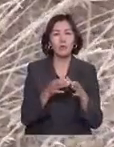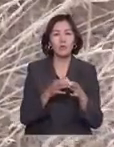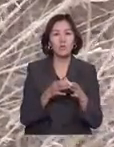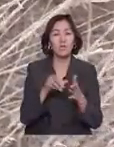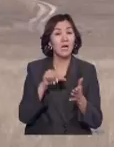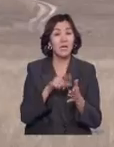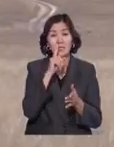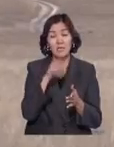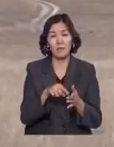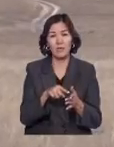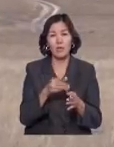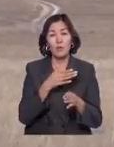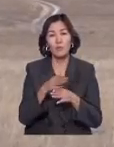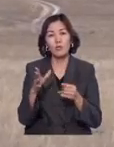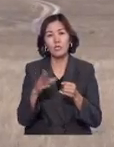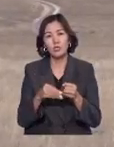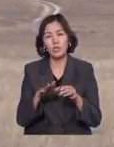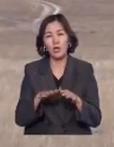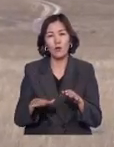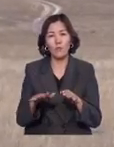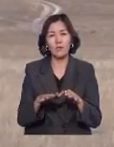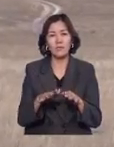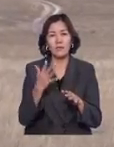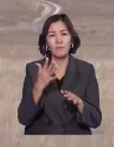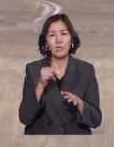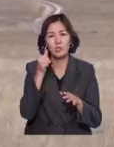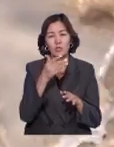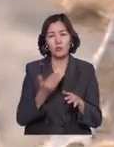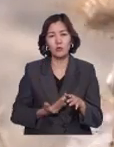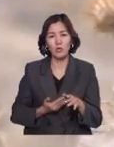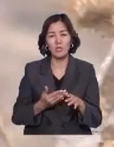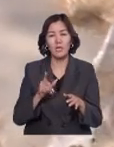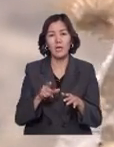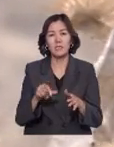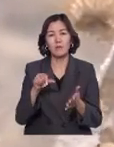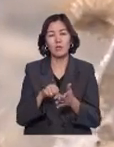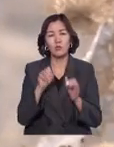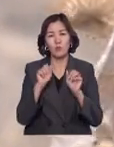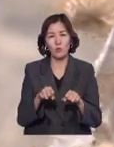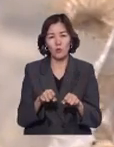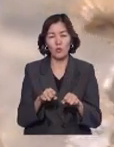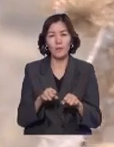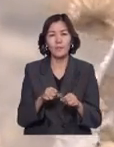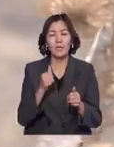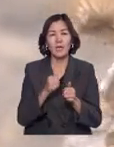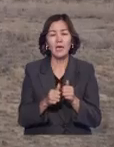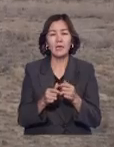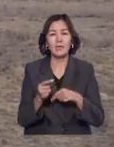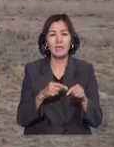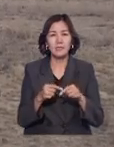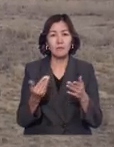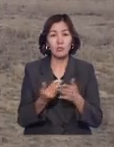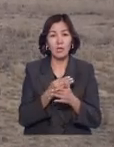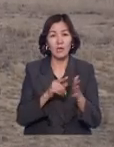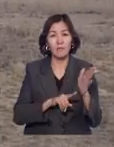органдардың өкілдері қатыстырылмайды. Бөлінетін жер аумағында кемінде 5 жыл тұрған жергілікті азаматтар қатысуға құқылы. Әрі кәсібін жаңа